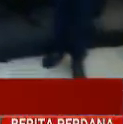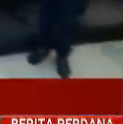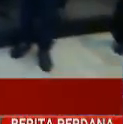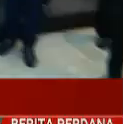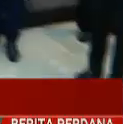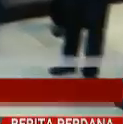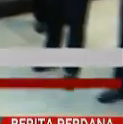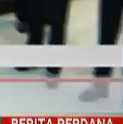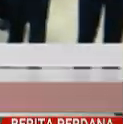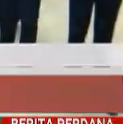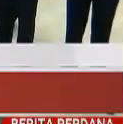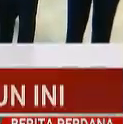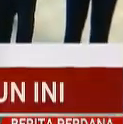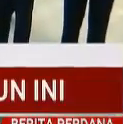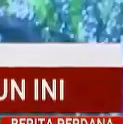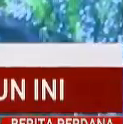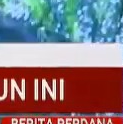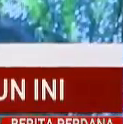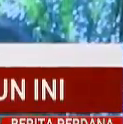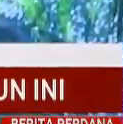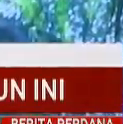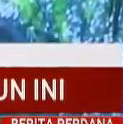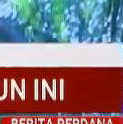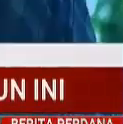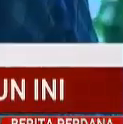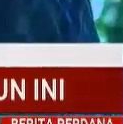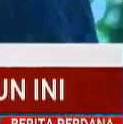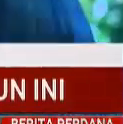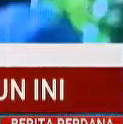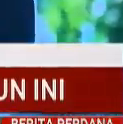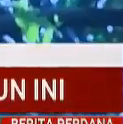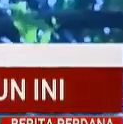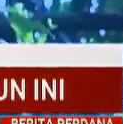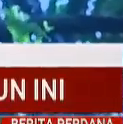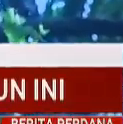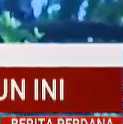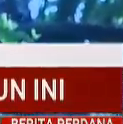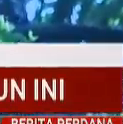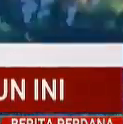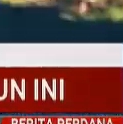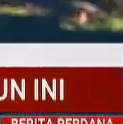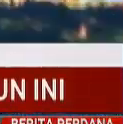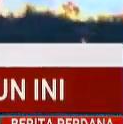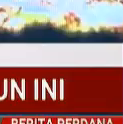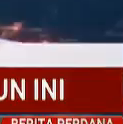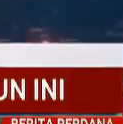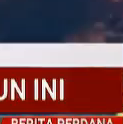Felcra agih bayaran keuntungan hampir RM50 juta kepada peserta P&P.